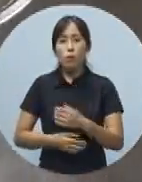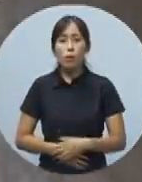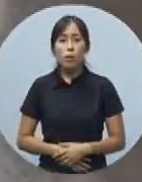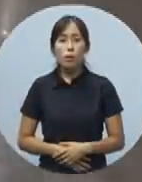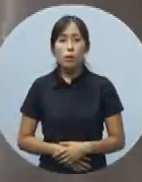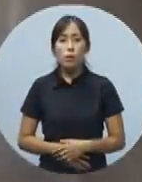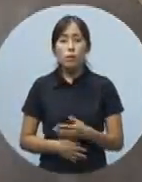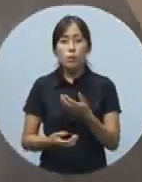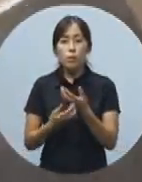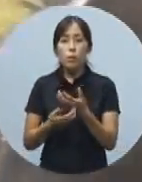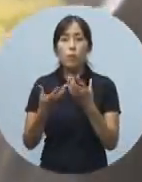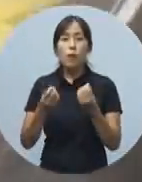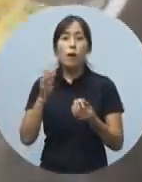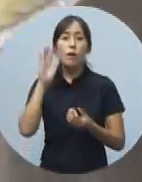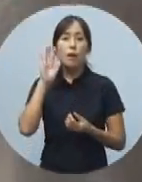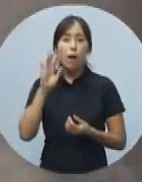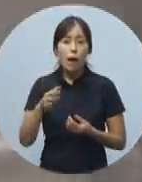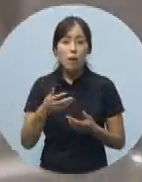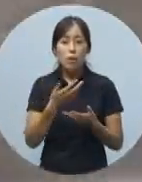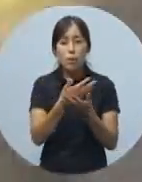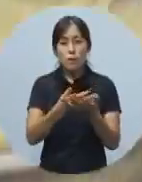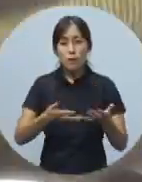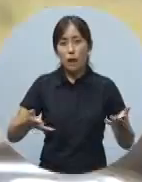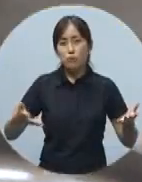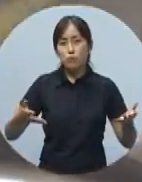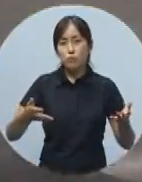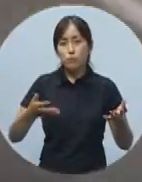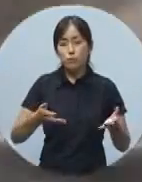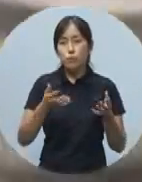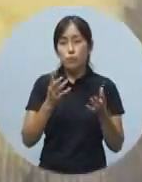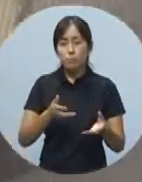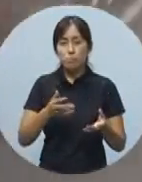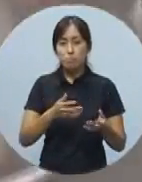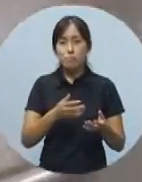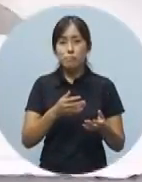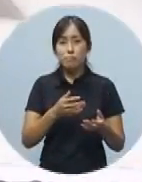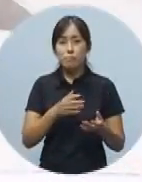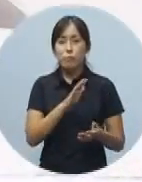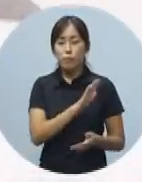茹で上がったらこちらもザルでお湯を切っておいてください。